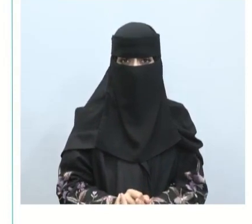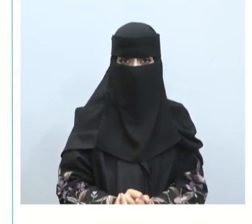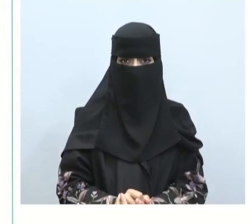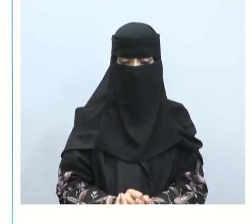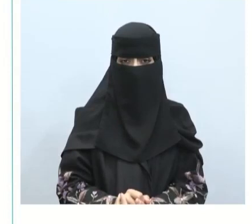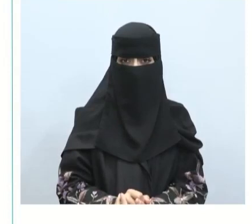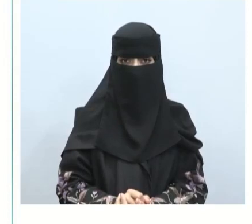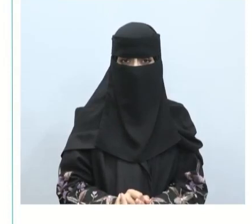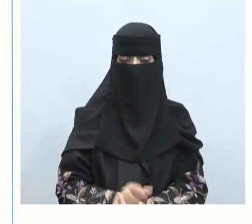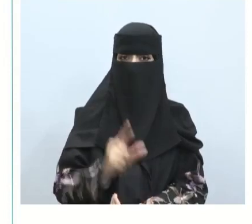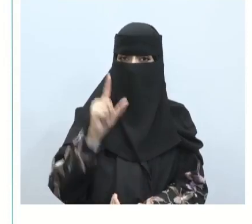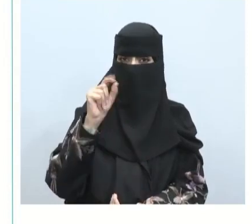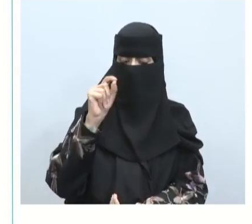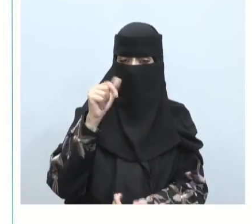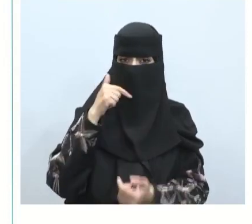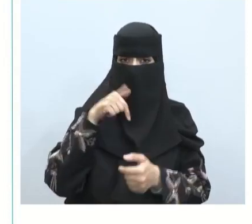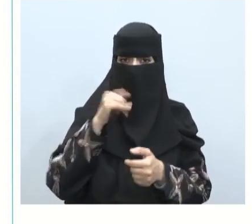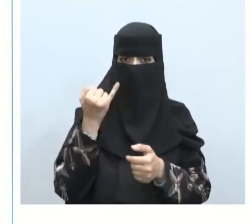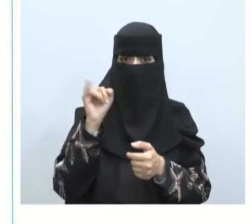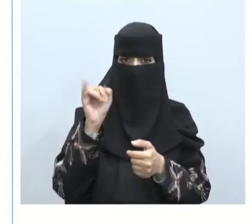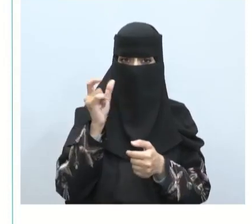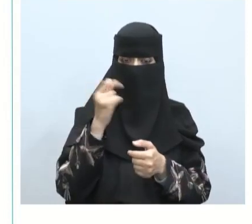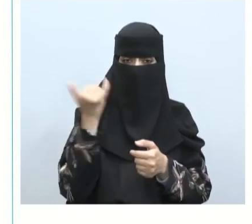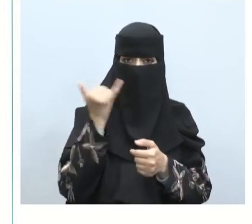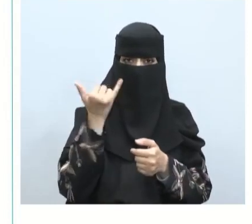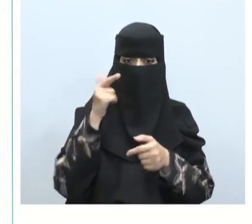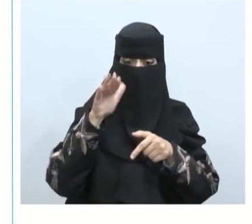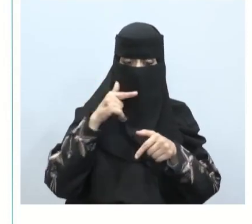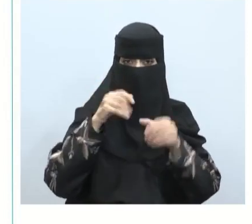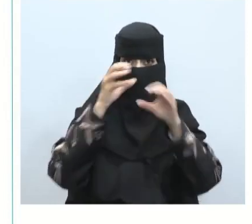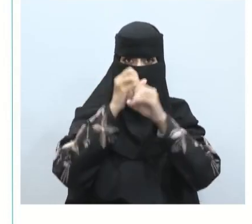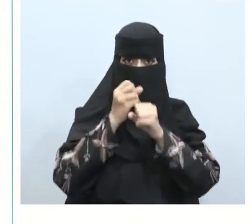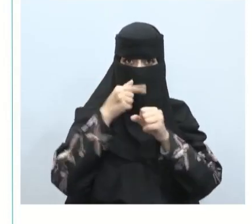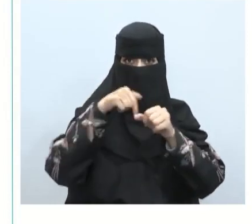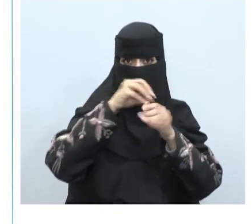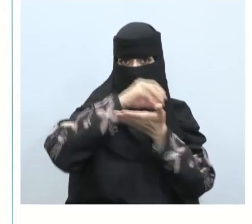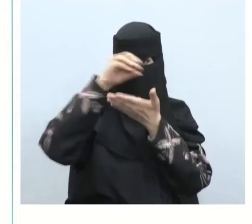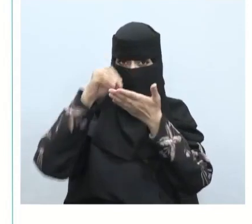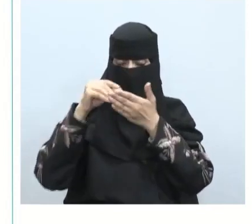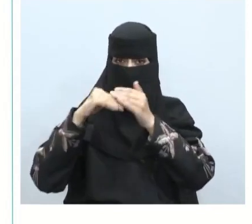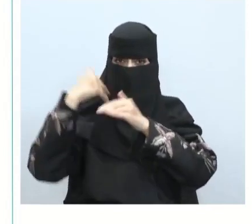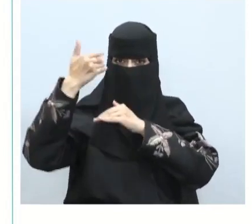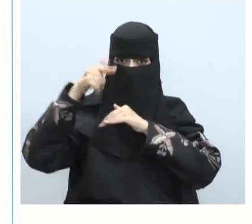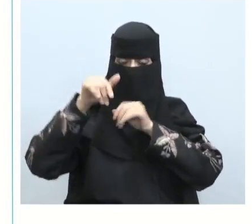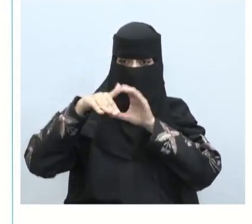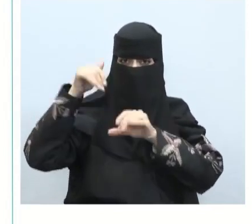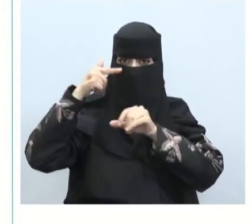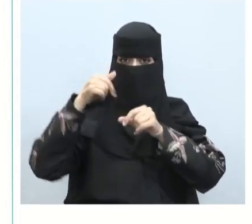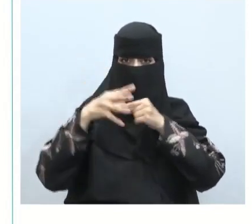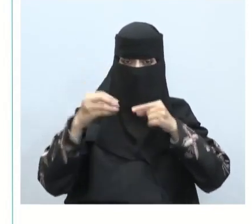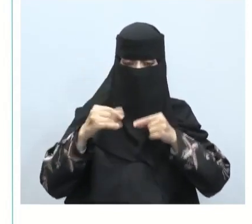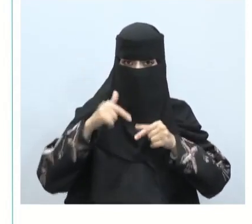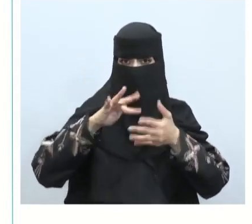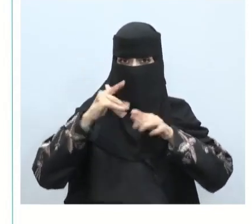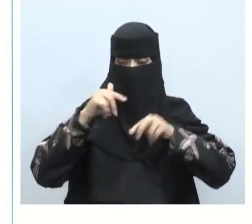الحاله احسنتم من المهم حفظ ملفاتك في وسيله تخزين خارجيه تفاديا لفقدانها